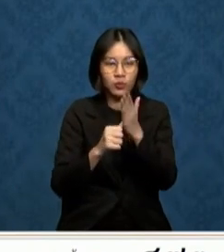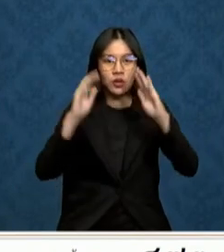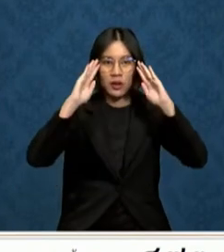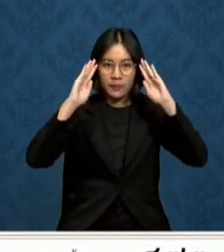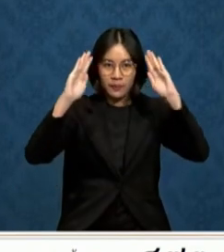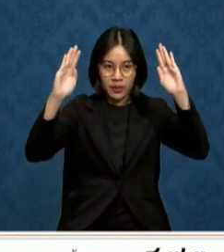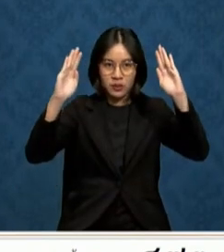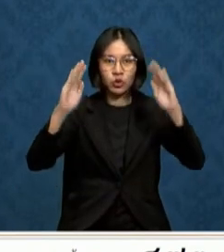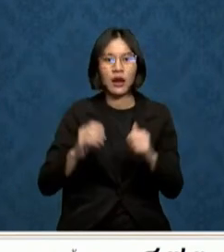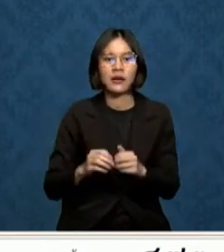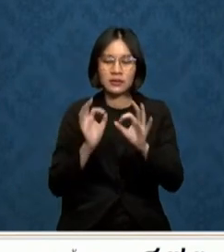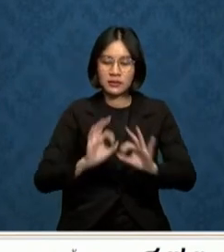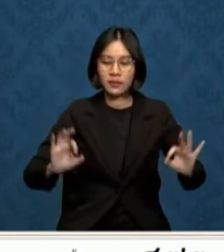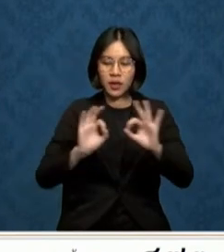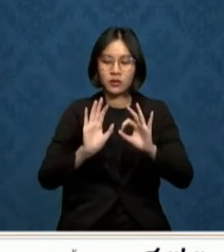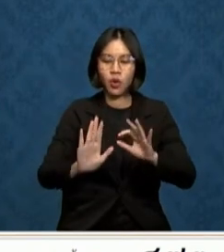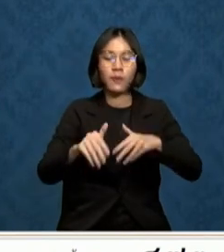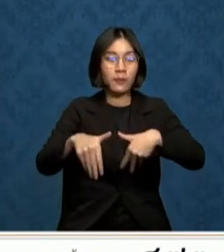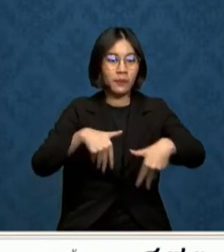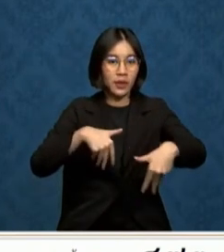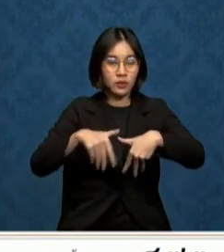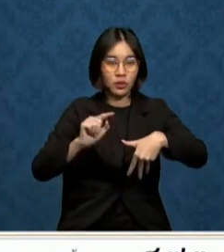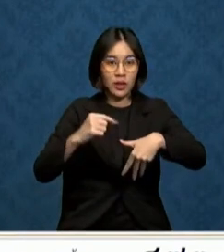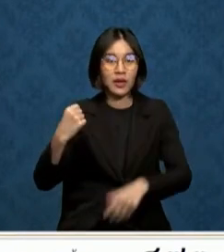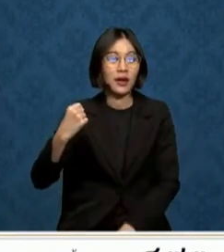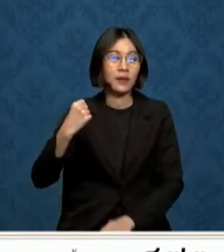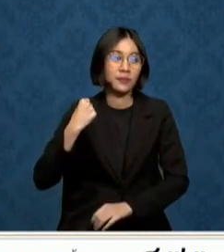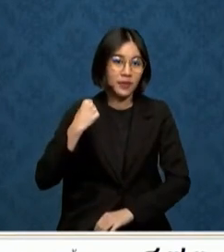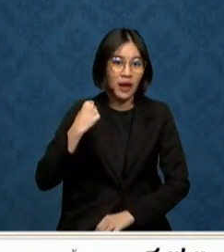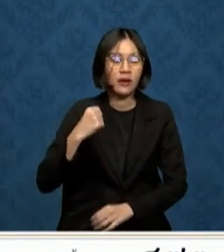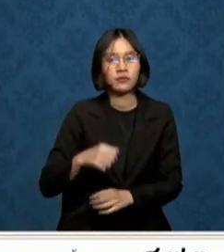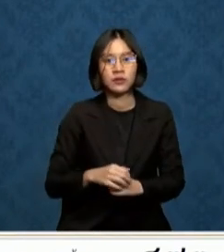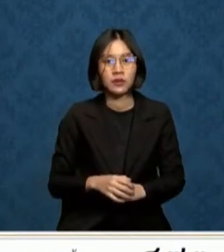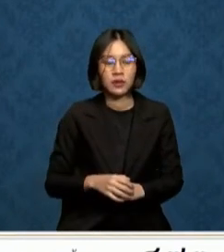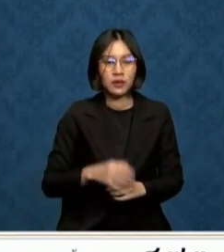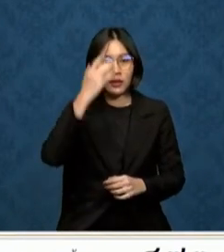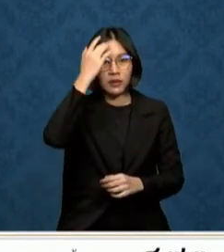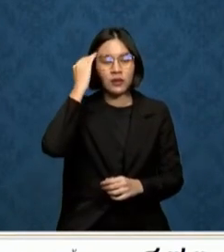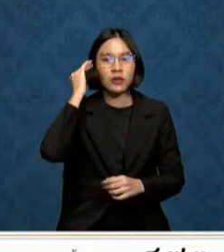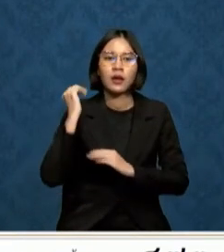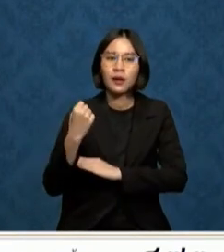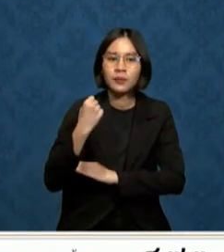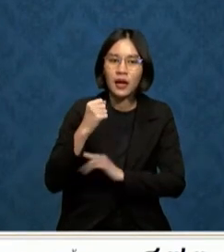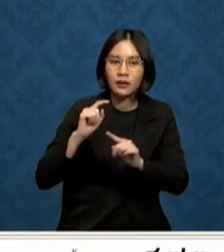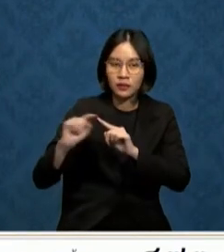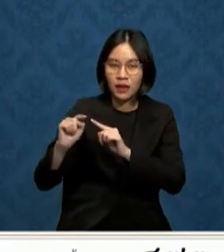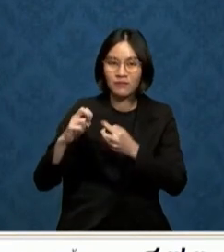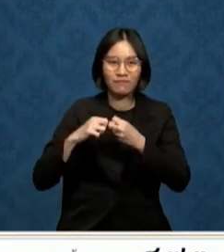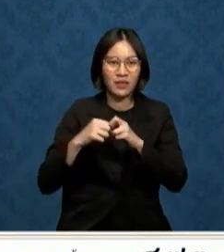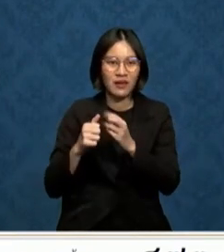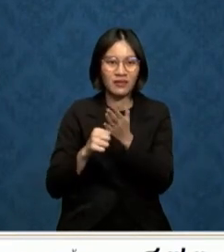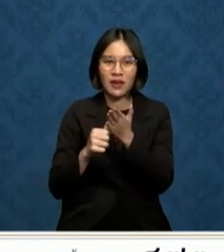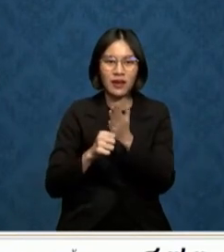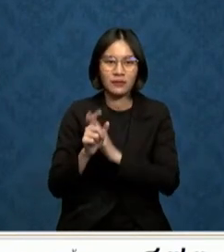หรับพี่น้องประชาชนมากว่าอำนาจความเด็ดขาดรุนแรงไม่มีทางที่จะแก้ปัญหา